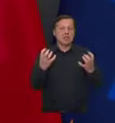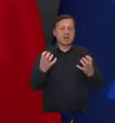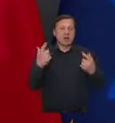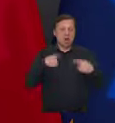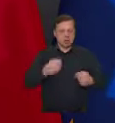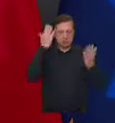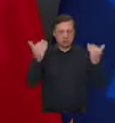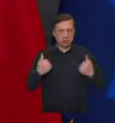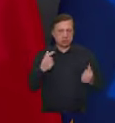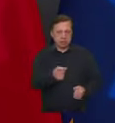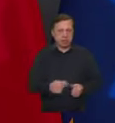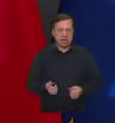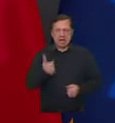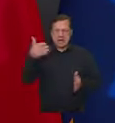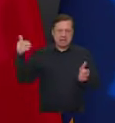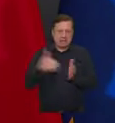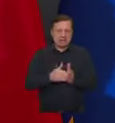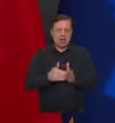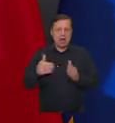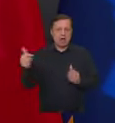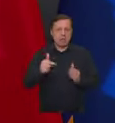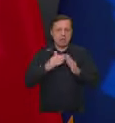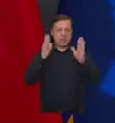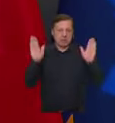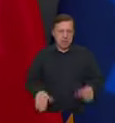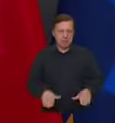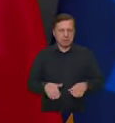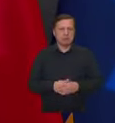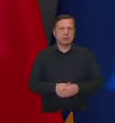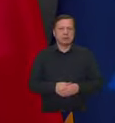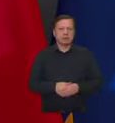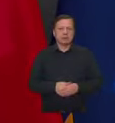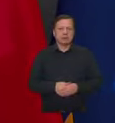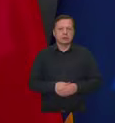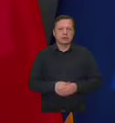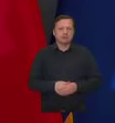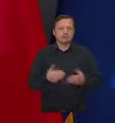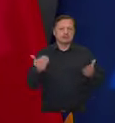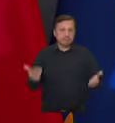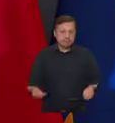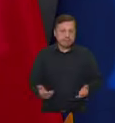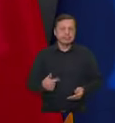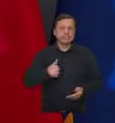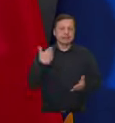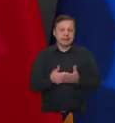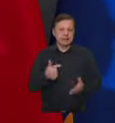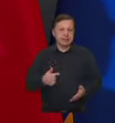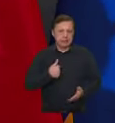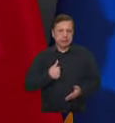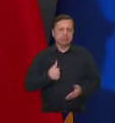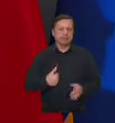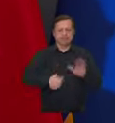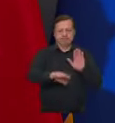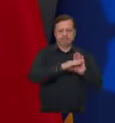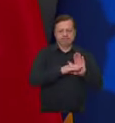hospitalizowanych, kilkadziesiąt tysięcy w kwarantannie. To upoważnia mnie do podpisania